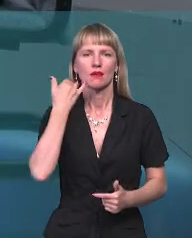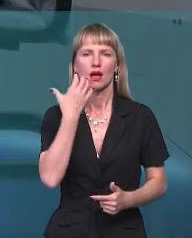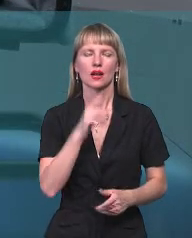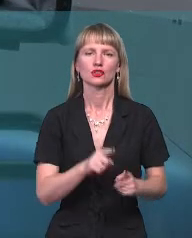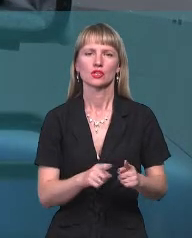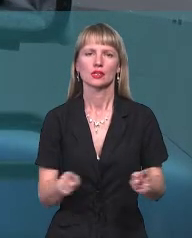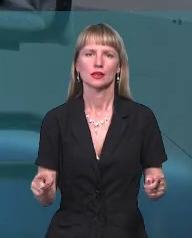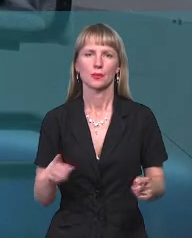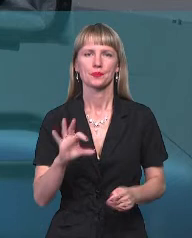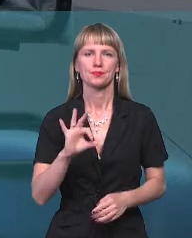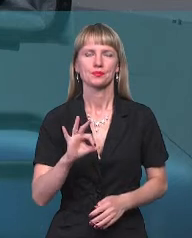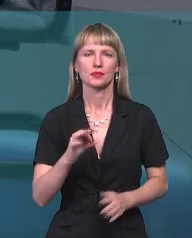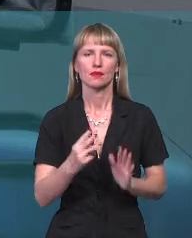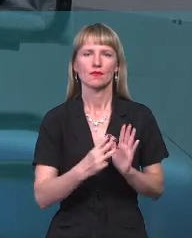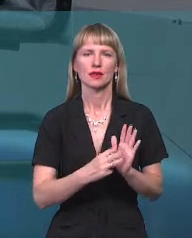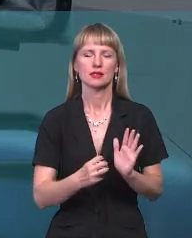лінії